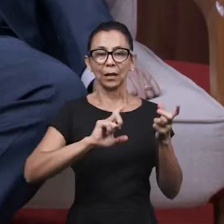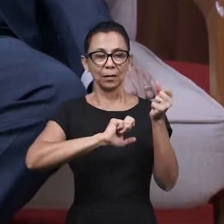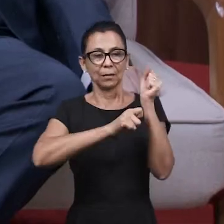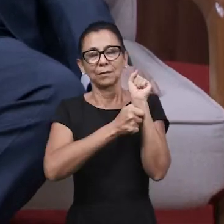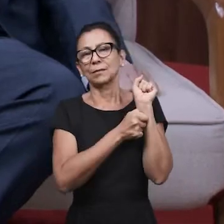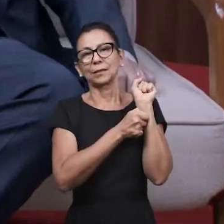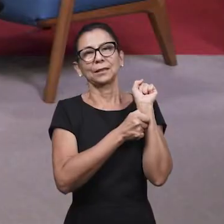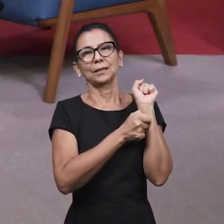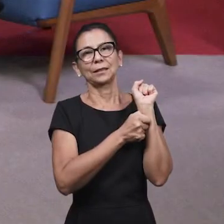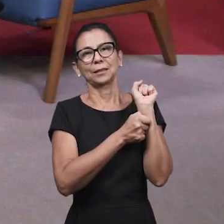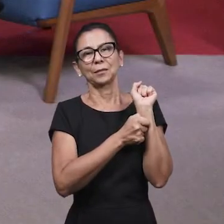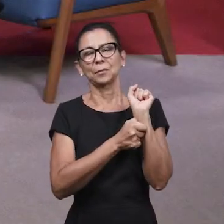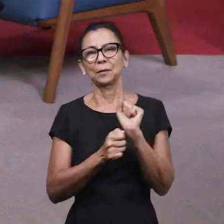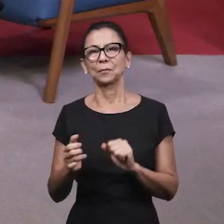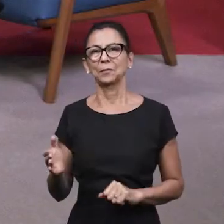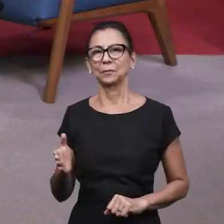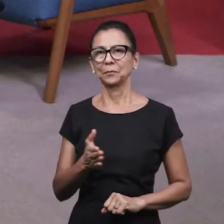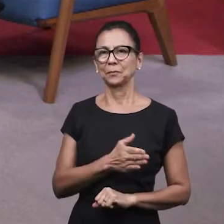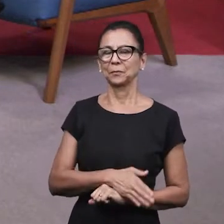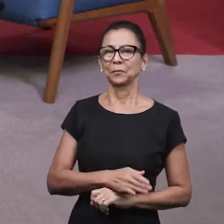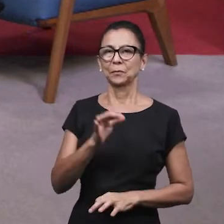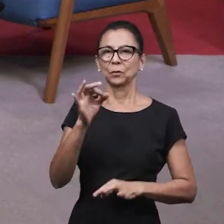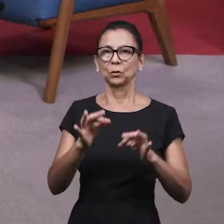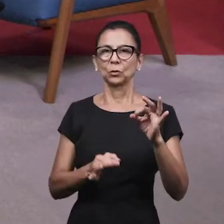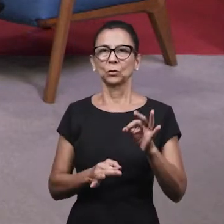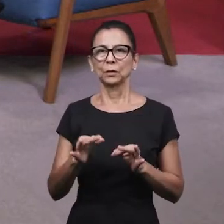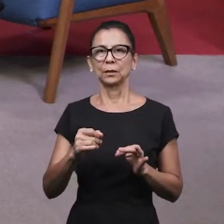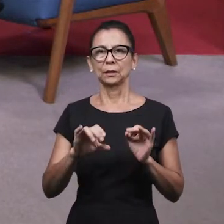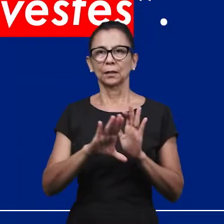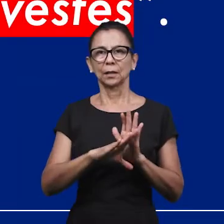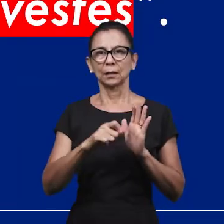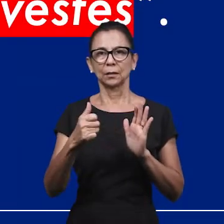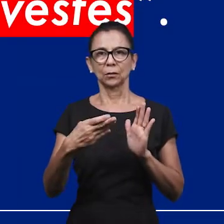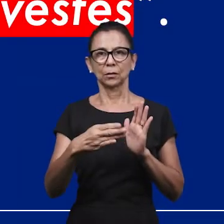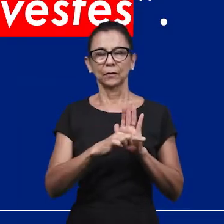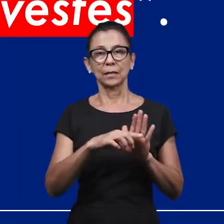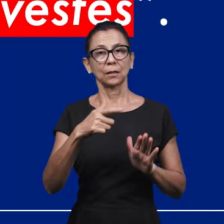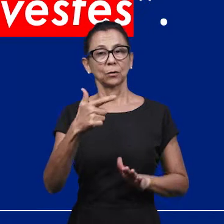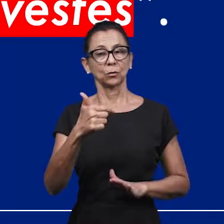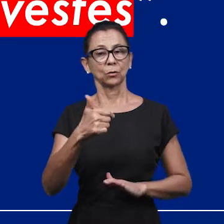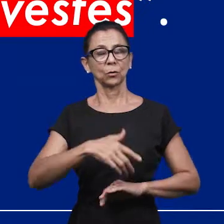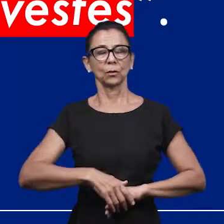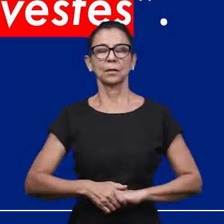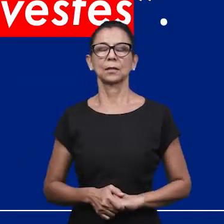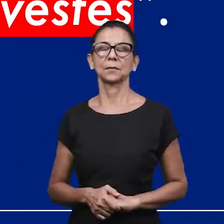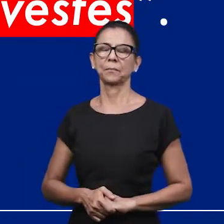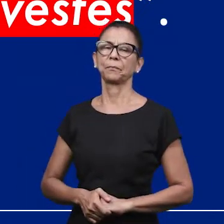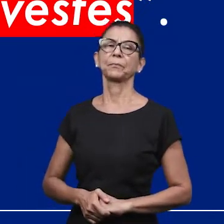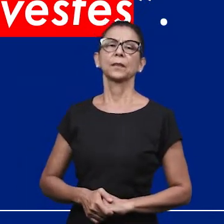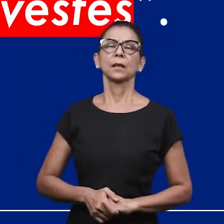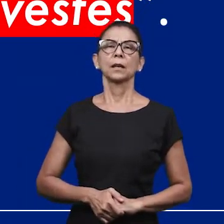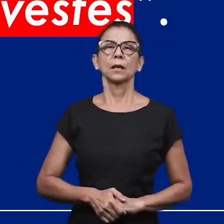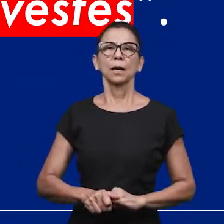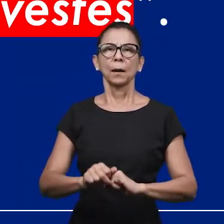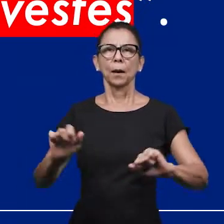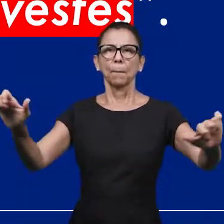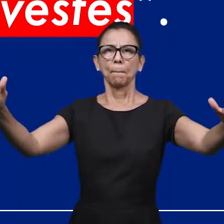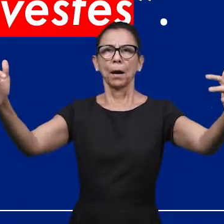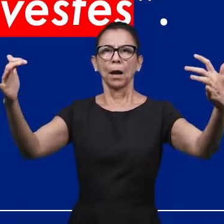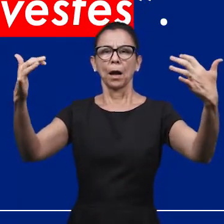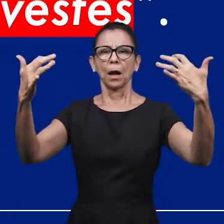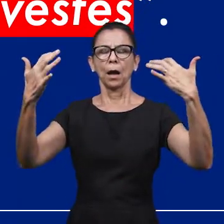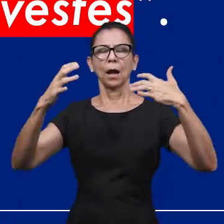invités. On va lire Juge 14:12. Samson leur a dit, je vous donnerai un énigme à